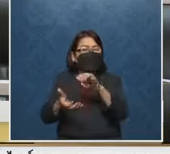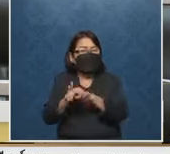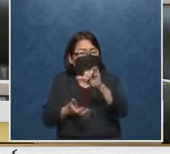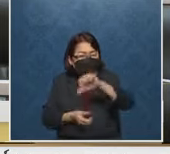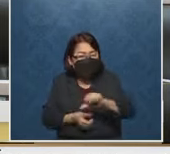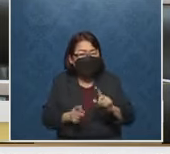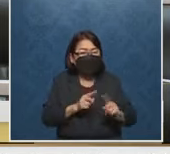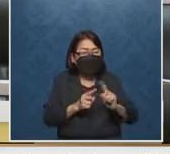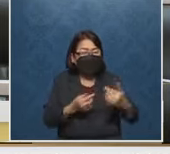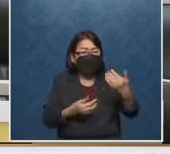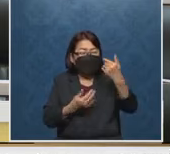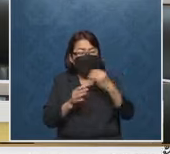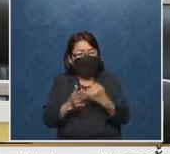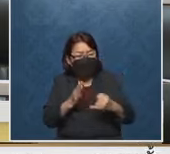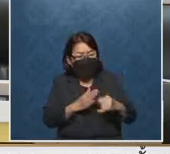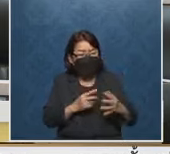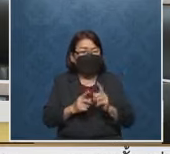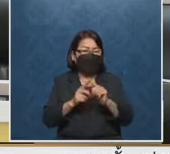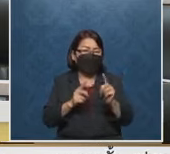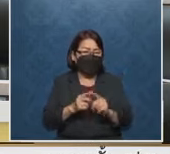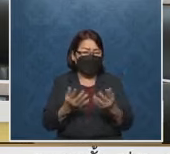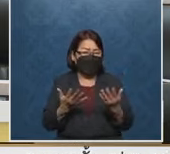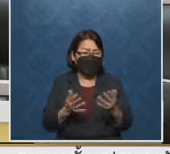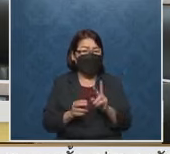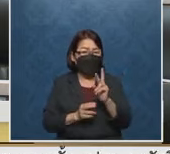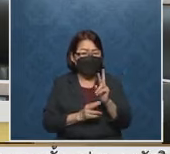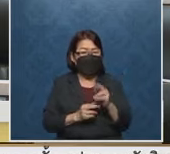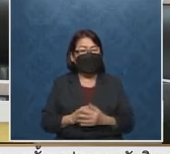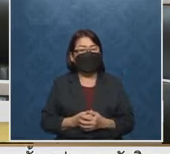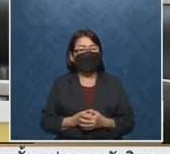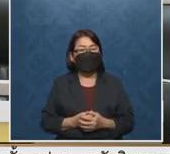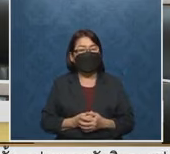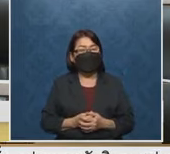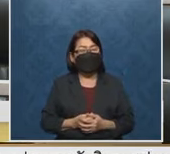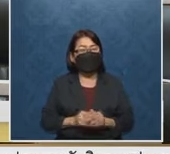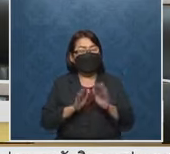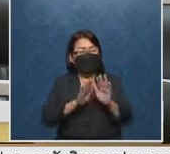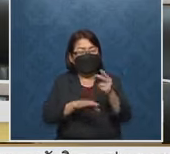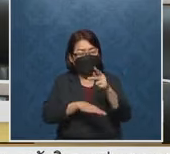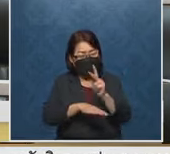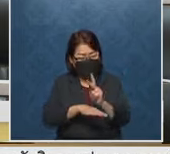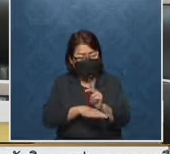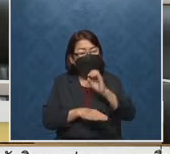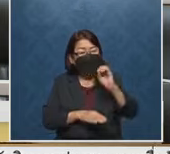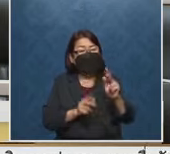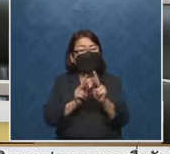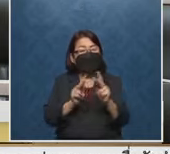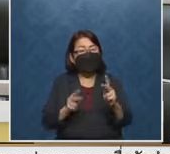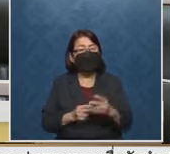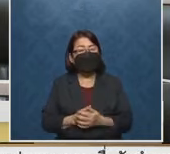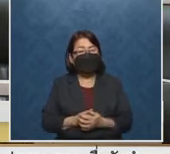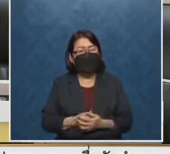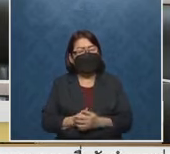ต่างๆที่แตกต่างกันไปก็อยากฝากถึงท่านประธานผ่านถึงกรรมธิการว่าอย่าให้นำ